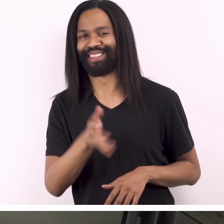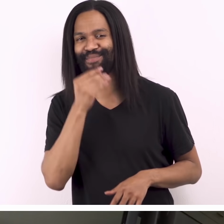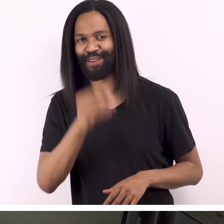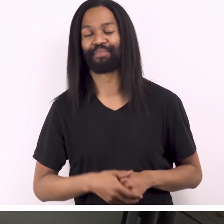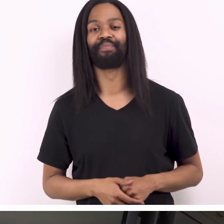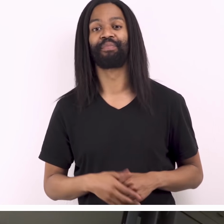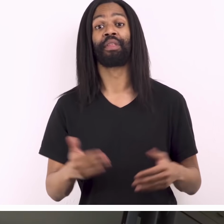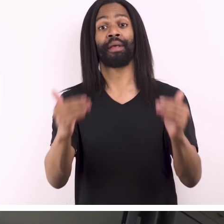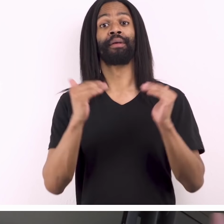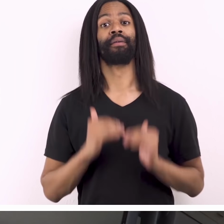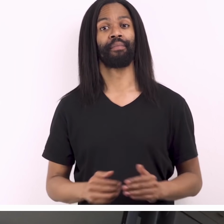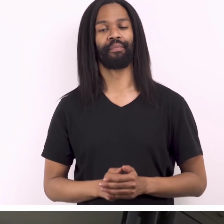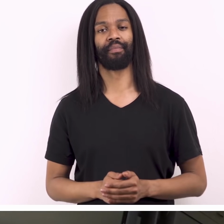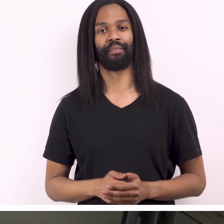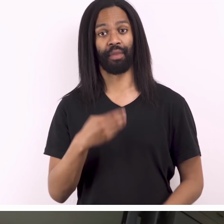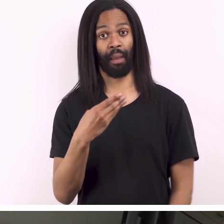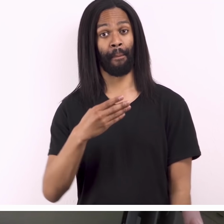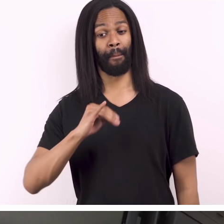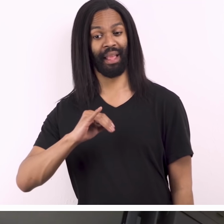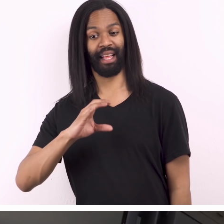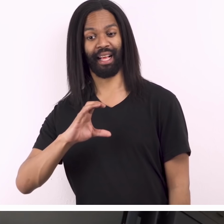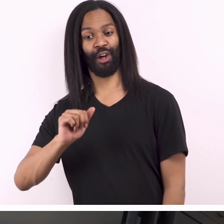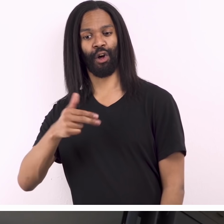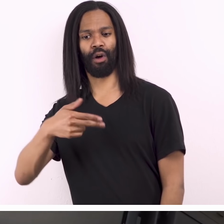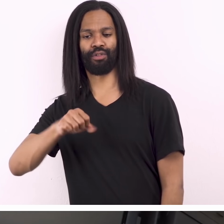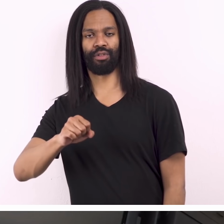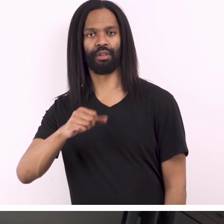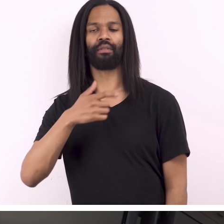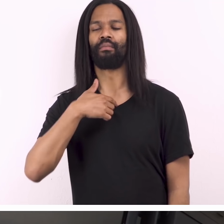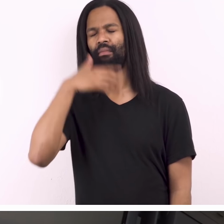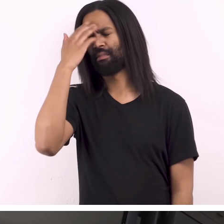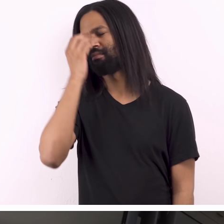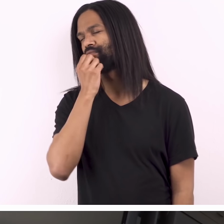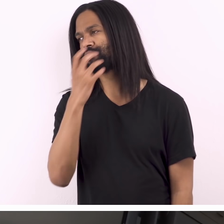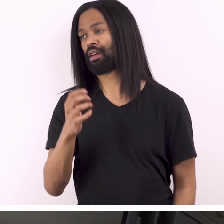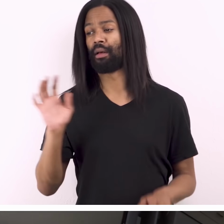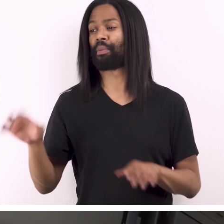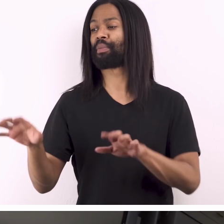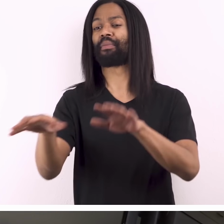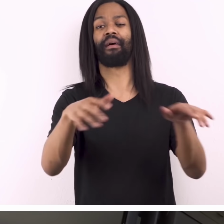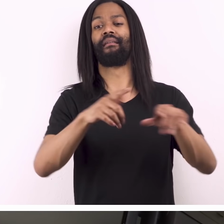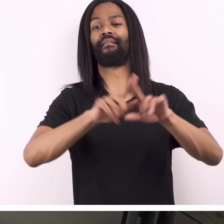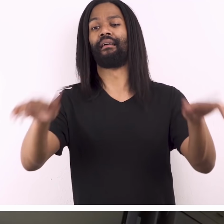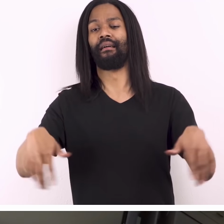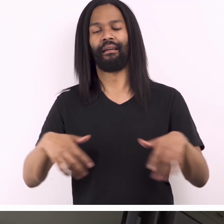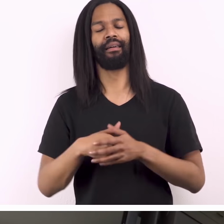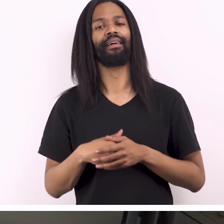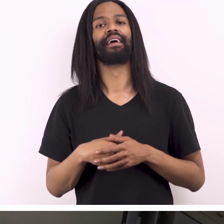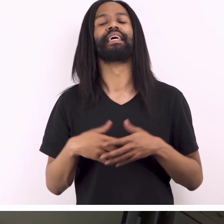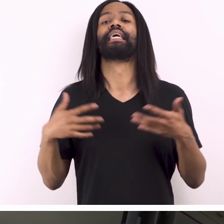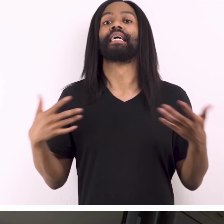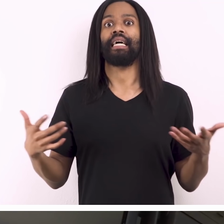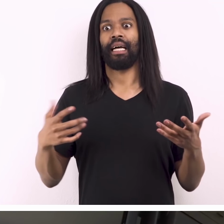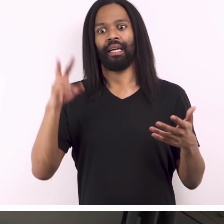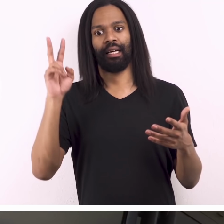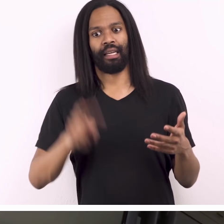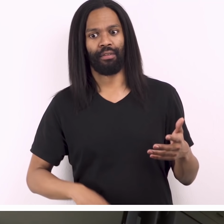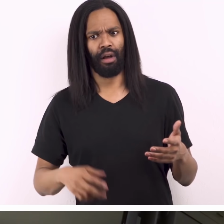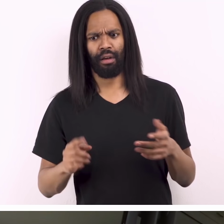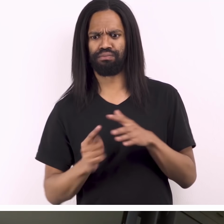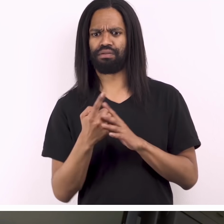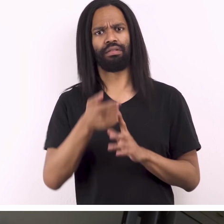j'en ai un petit peu partout, je le connais bien. Il est très très facile à faire pousser. Lui, c'est un feuillage très très sombre, assez velvety. Et